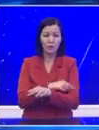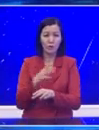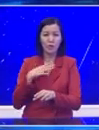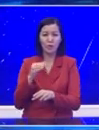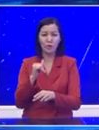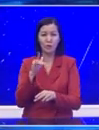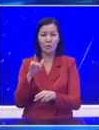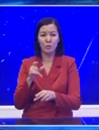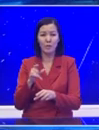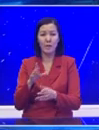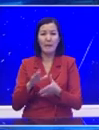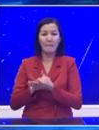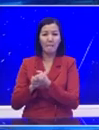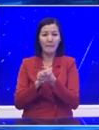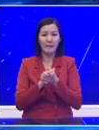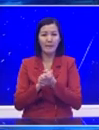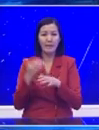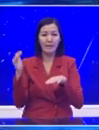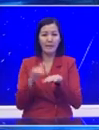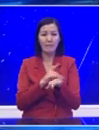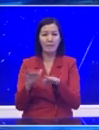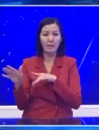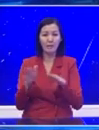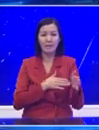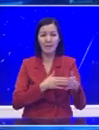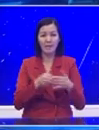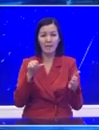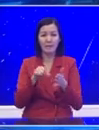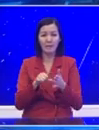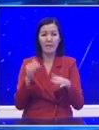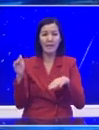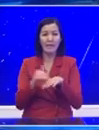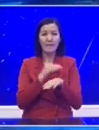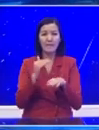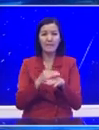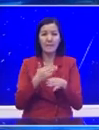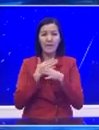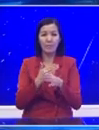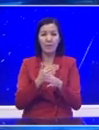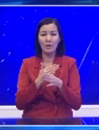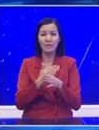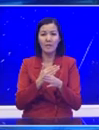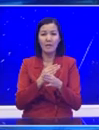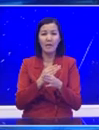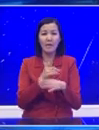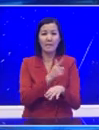жетісулық азаматтар жұдырықтай жұмылып, қайырымдылық шараларына атсалысып жүр. Игі іске арқау болғандар санитарлық бекеттегілерге